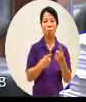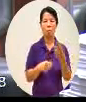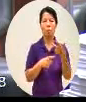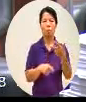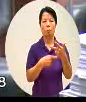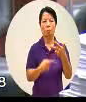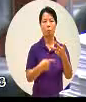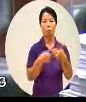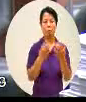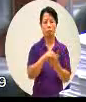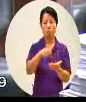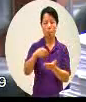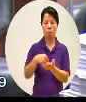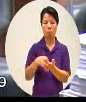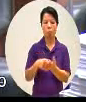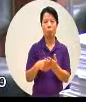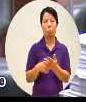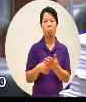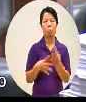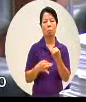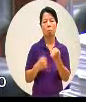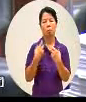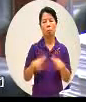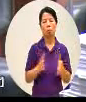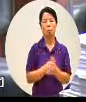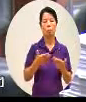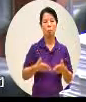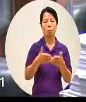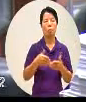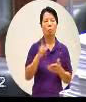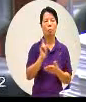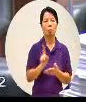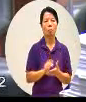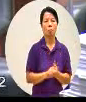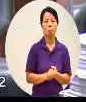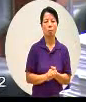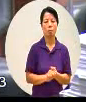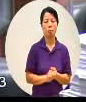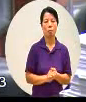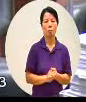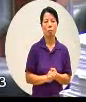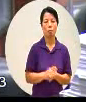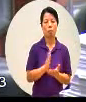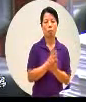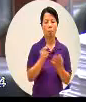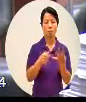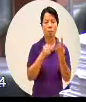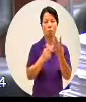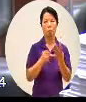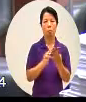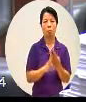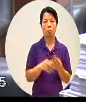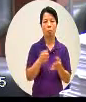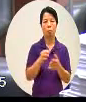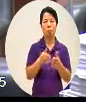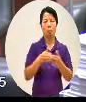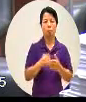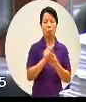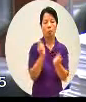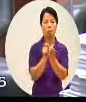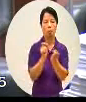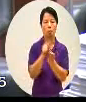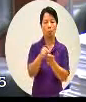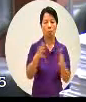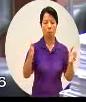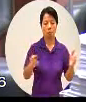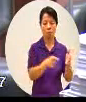101年7月21日写了一大堆日期，重点是啥？重点是伊写第四点哦，讲得要附近啊，伫这个期